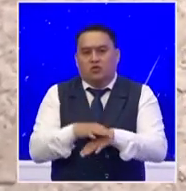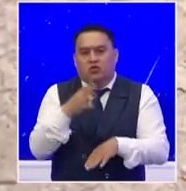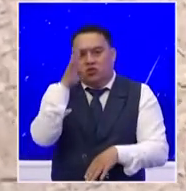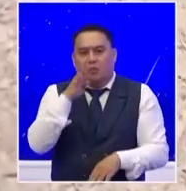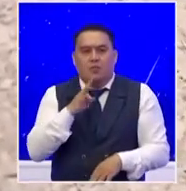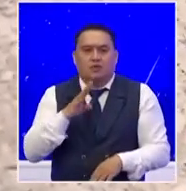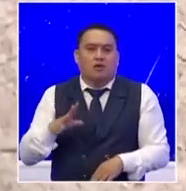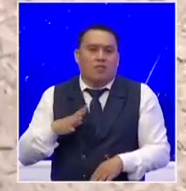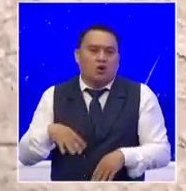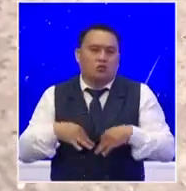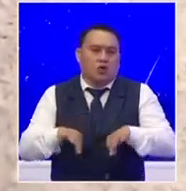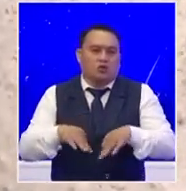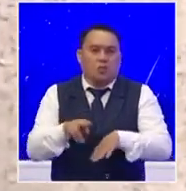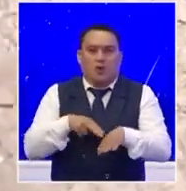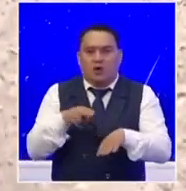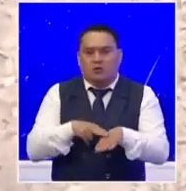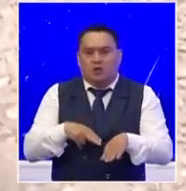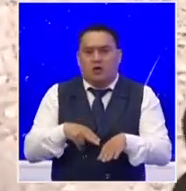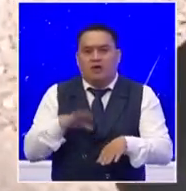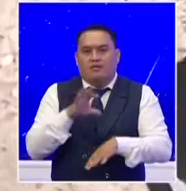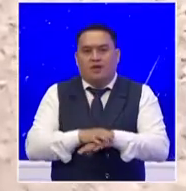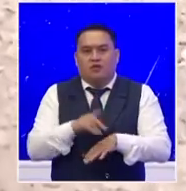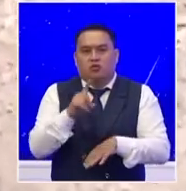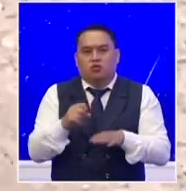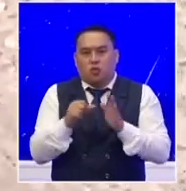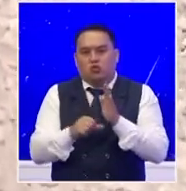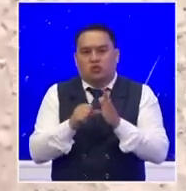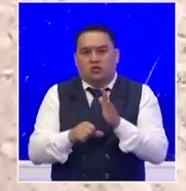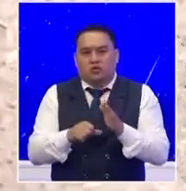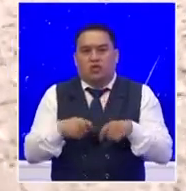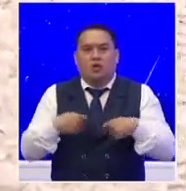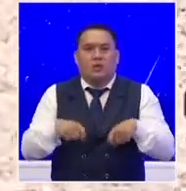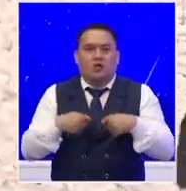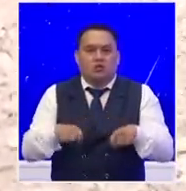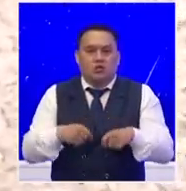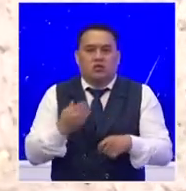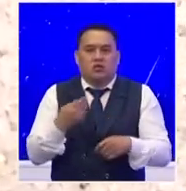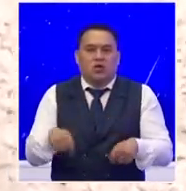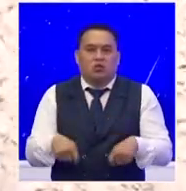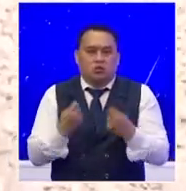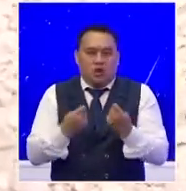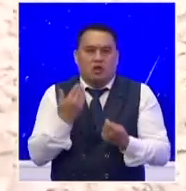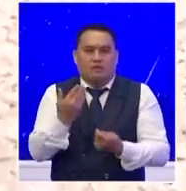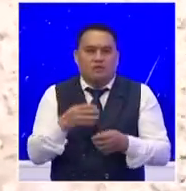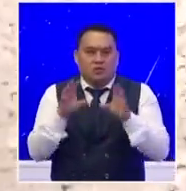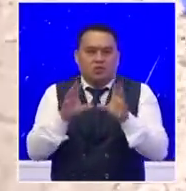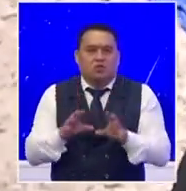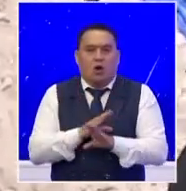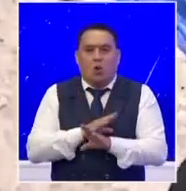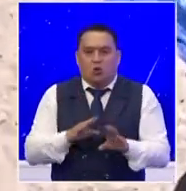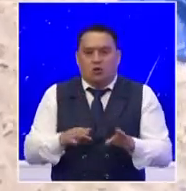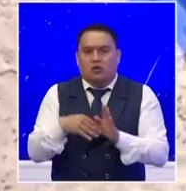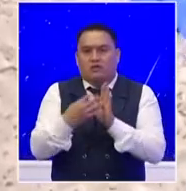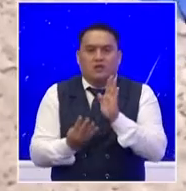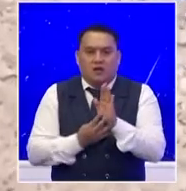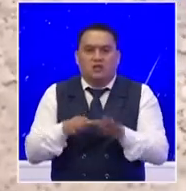месяца текущего года транспортными полицейскими страны выявлено более 160 наркоправонарушений. Из незаконного оборота изъято